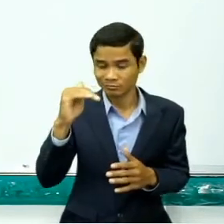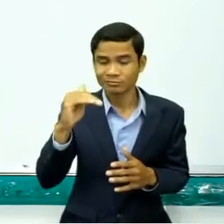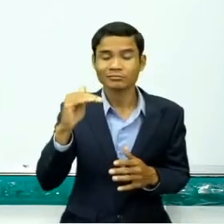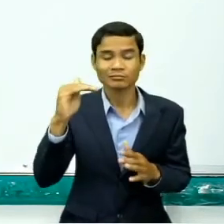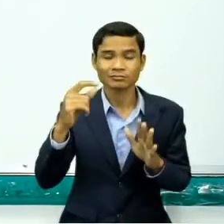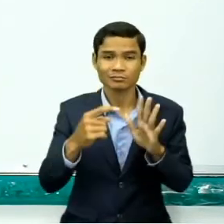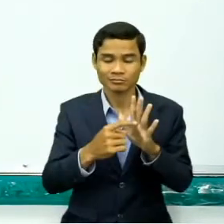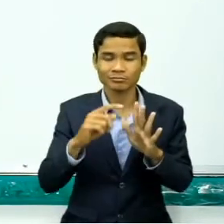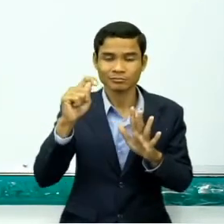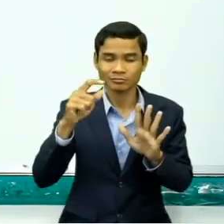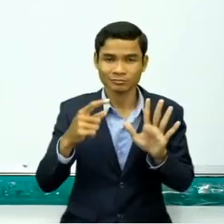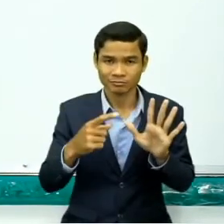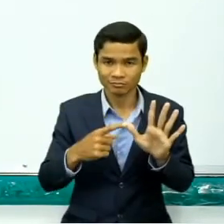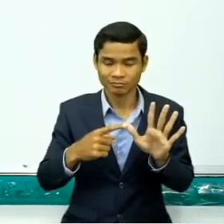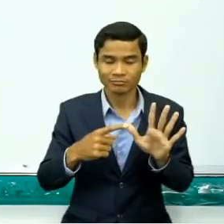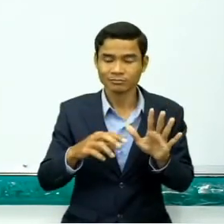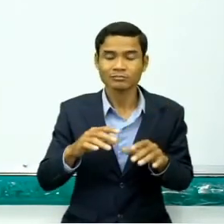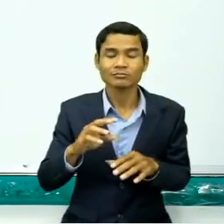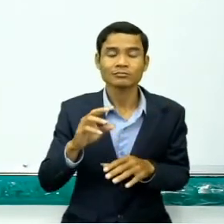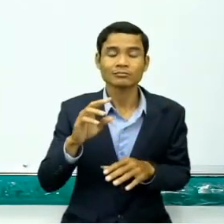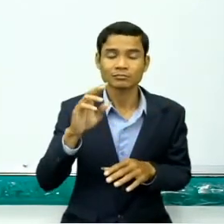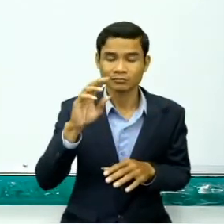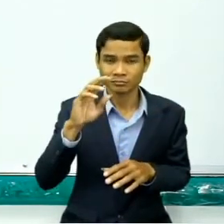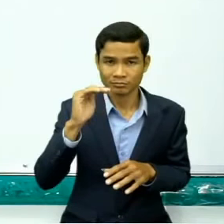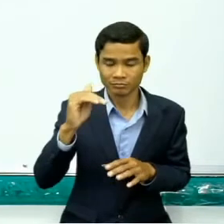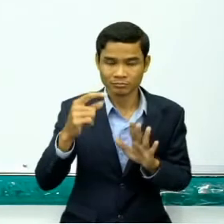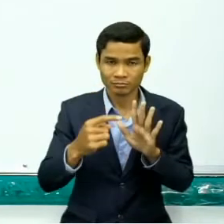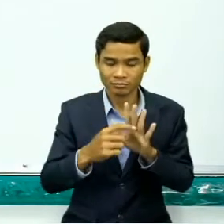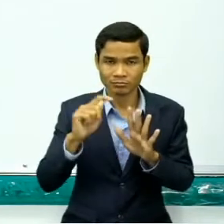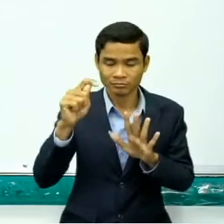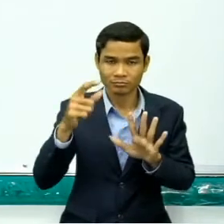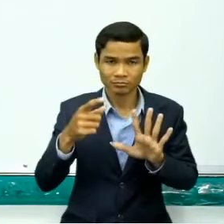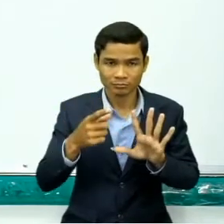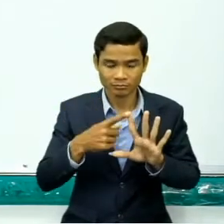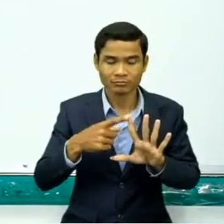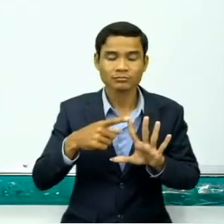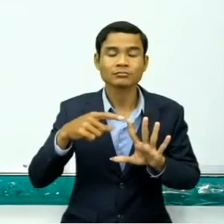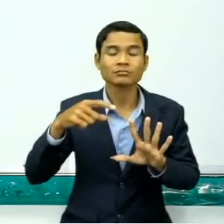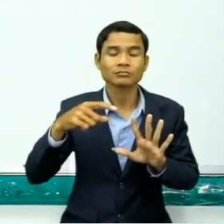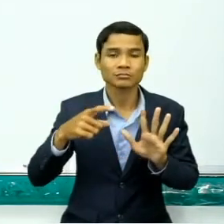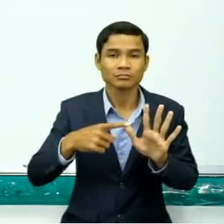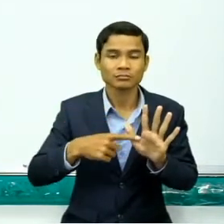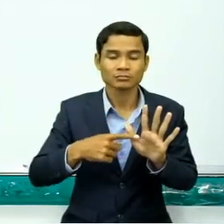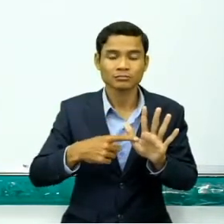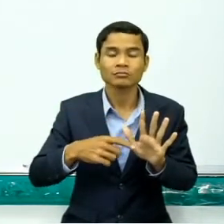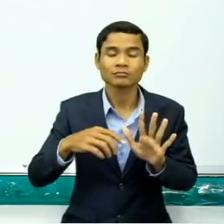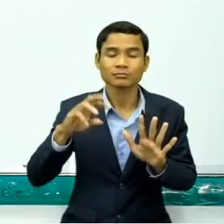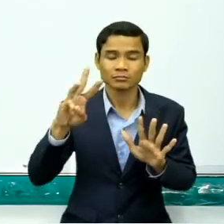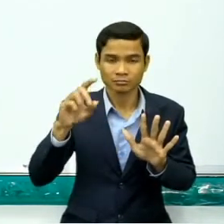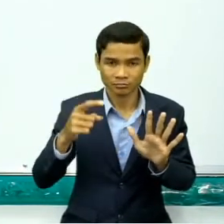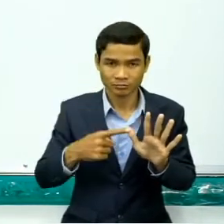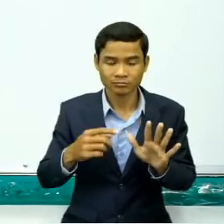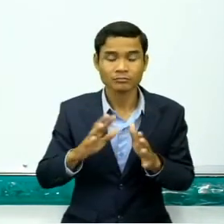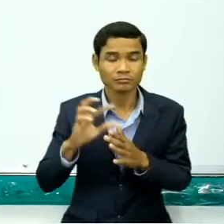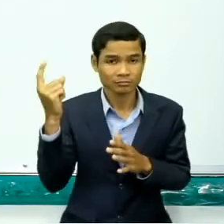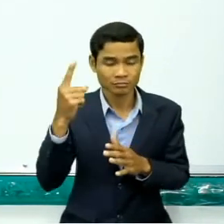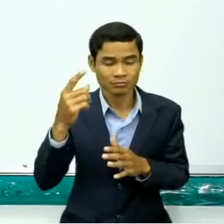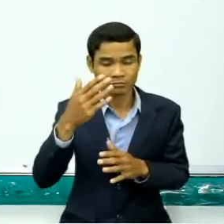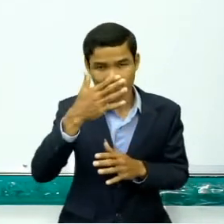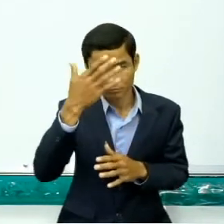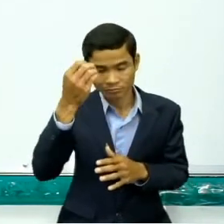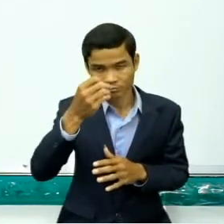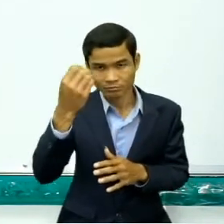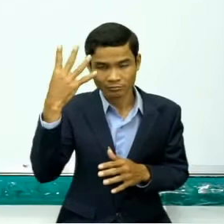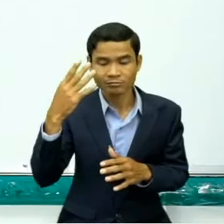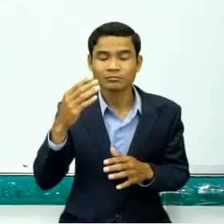เพลียงจ่าอกุลไอเลโกนก้นท่าละบ้าเป็นเลนชิมวยเนี่ยครูลังวิ้งจับดาว Soria tang tay